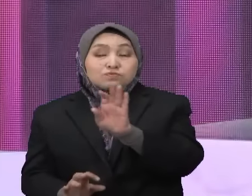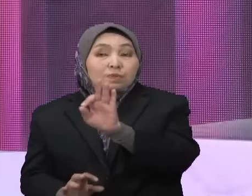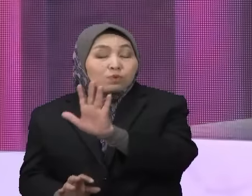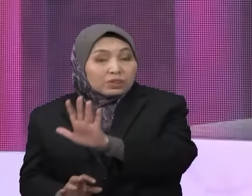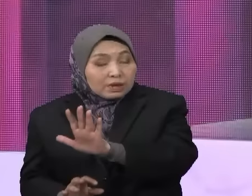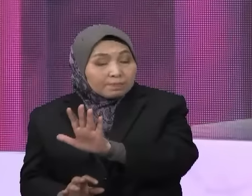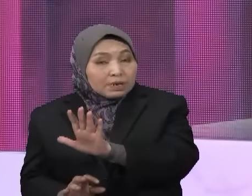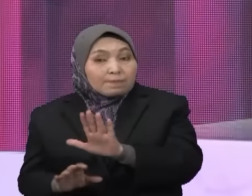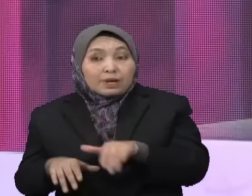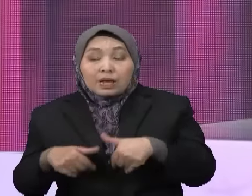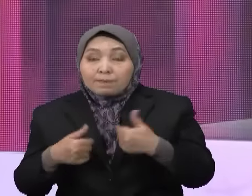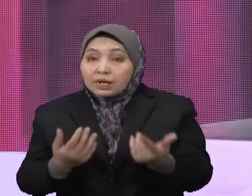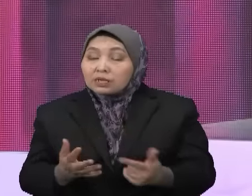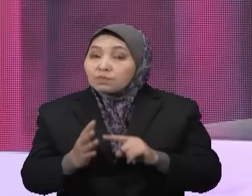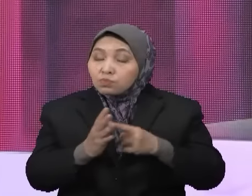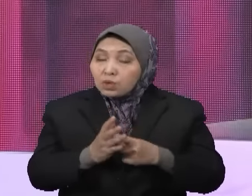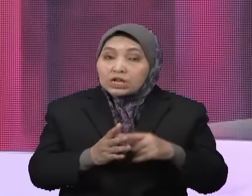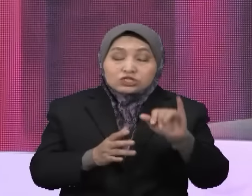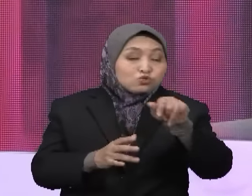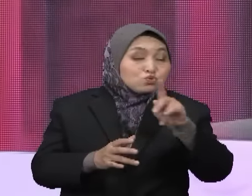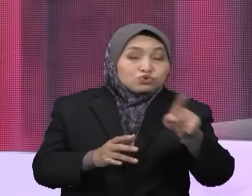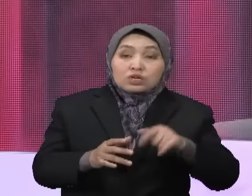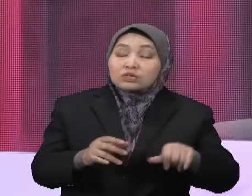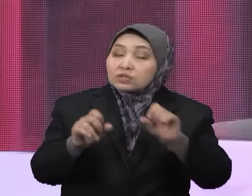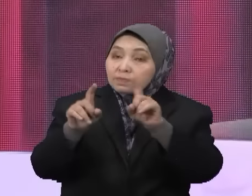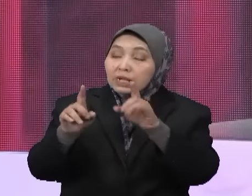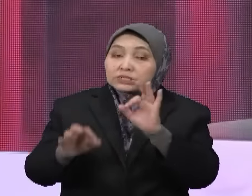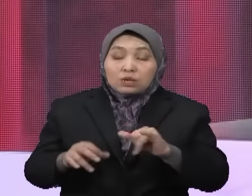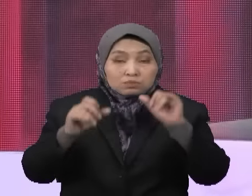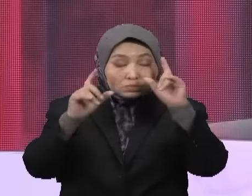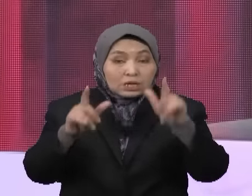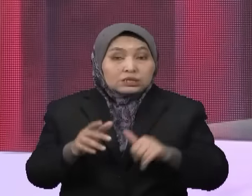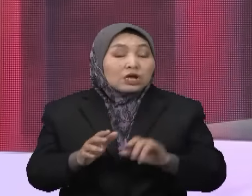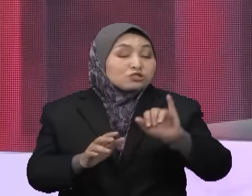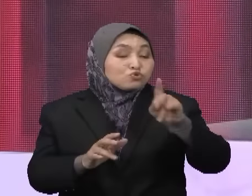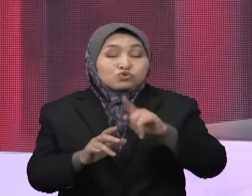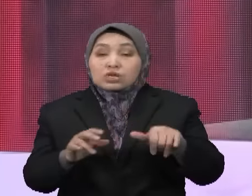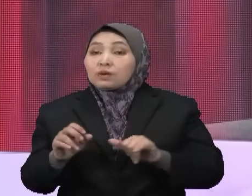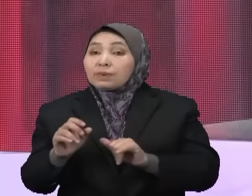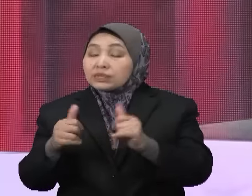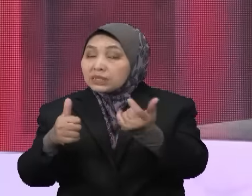bagaimana permulaan juz yang ke-11 ini, kita kalau perasan daripada juz yang pertama banyak